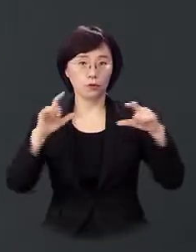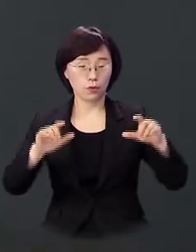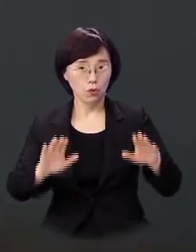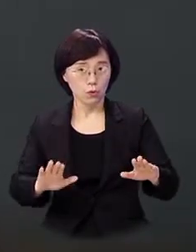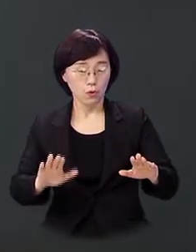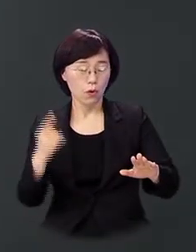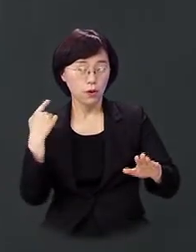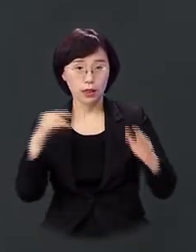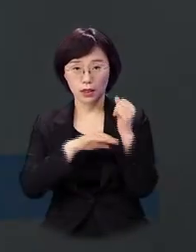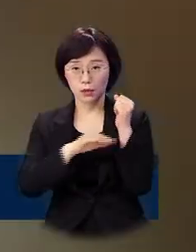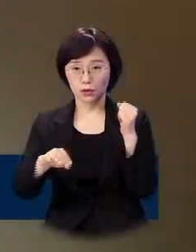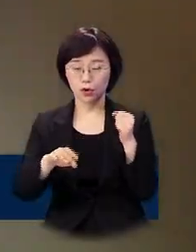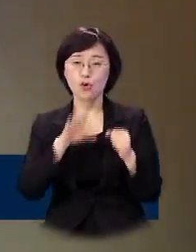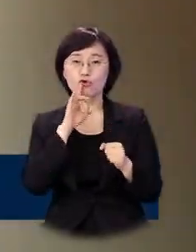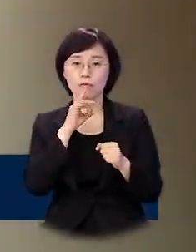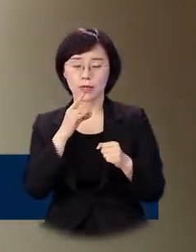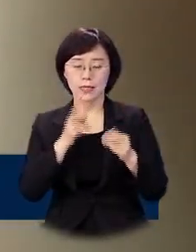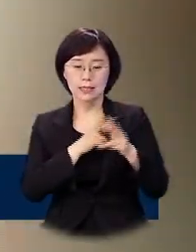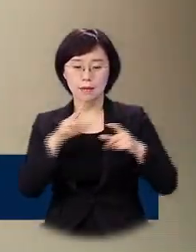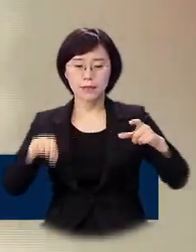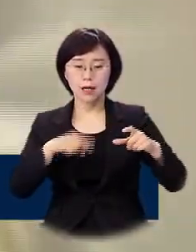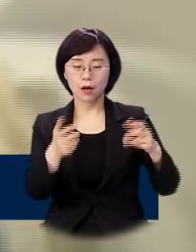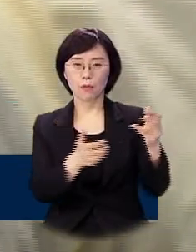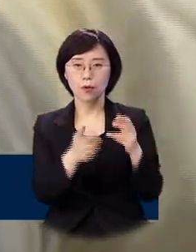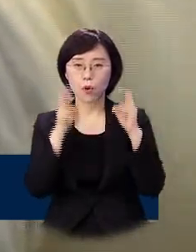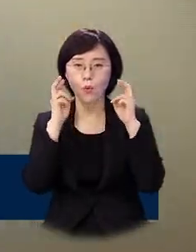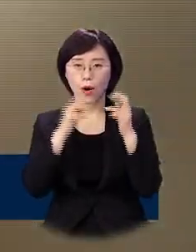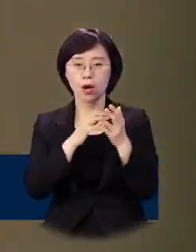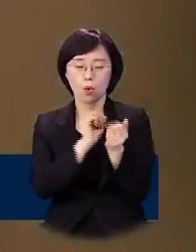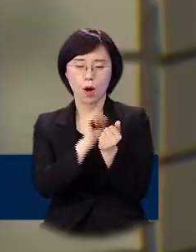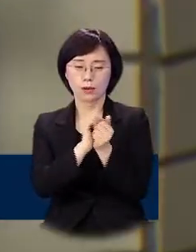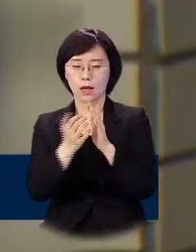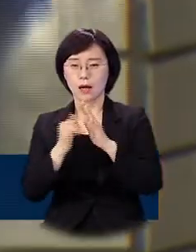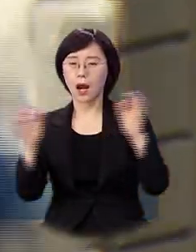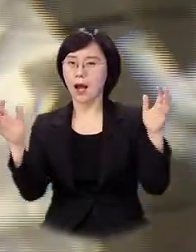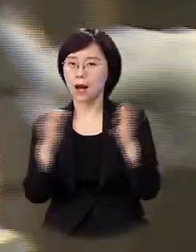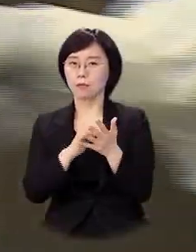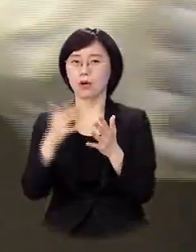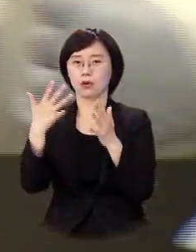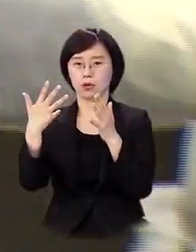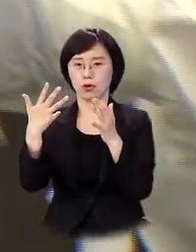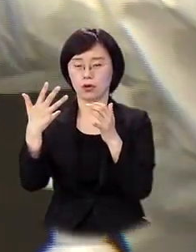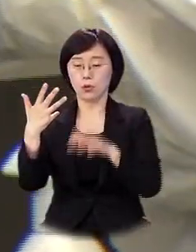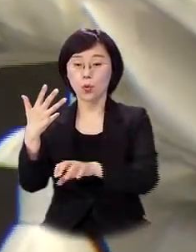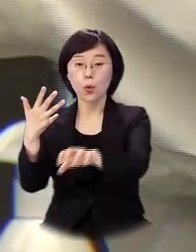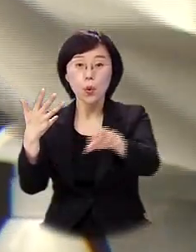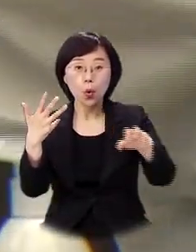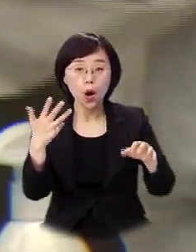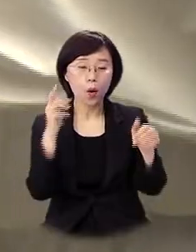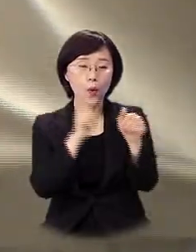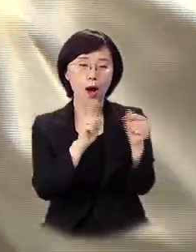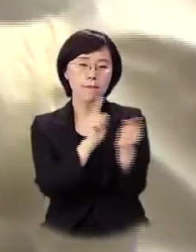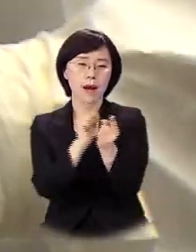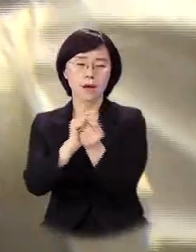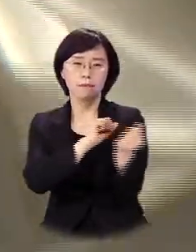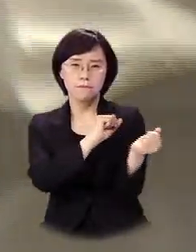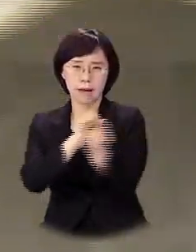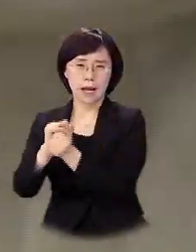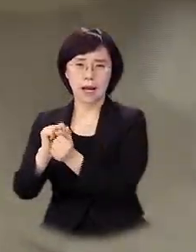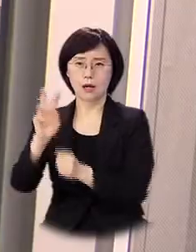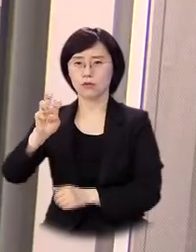오늘 0시 기준 구미 산단 입주 기업 확진자의 가족을 비롯해 8개 시군에서 기존 확진자들의 접촉자